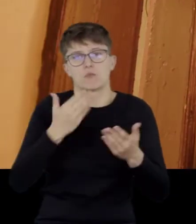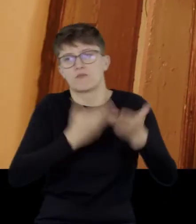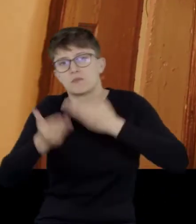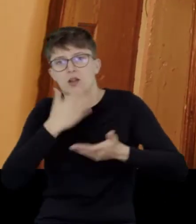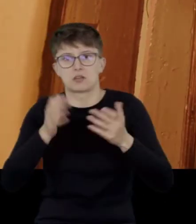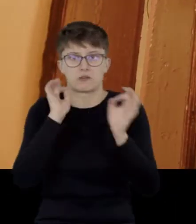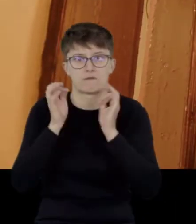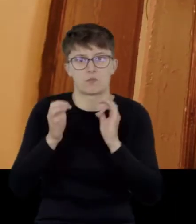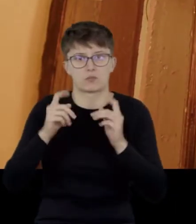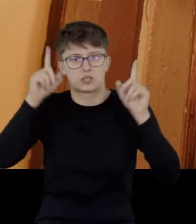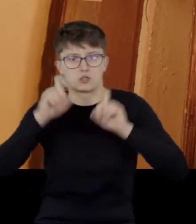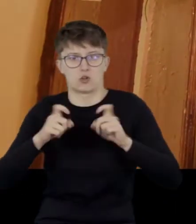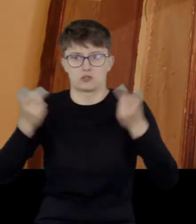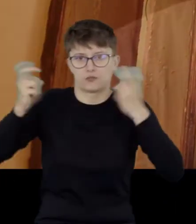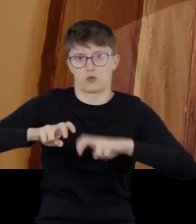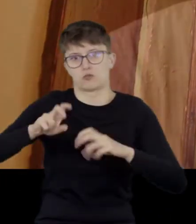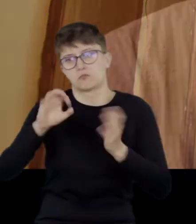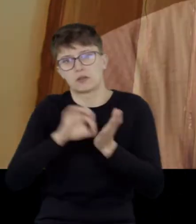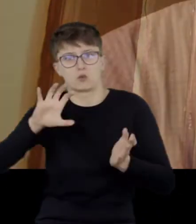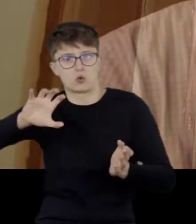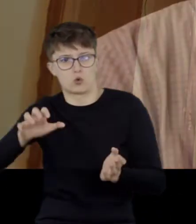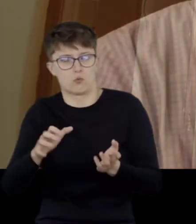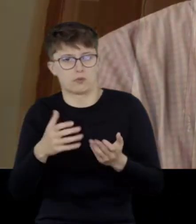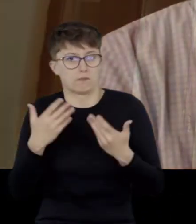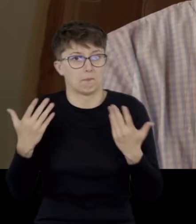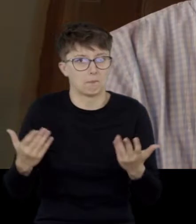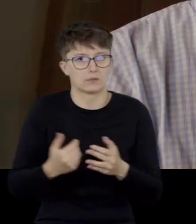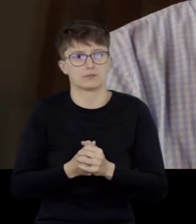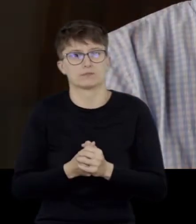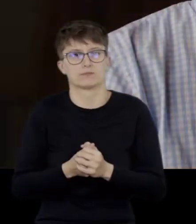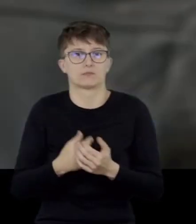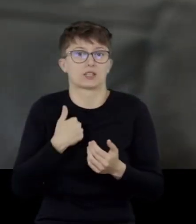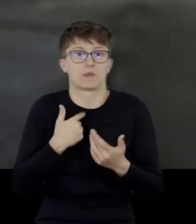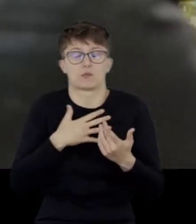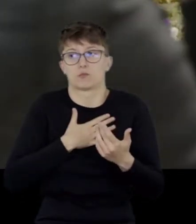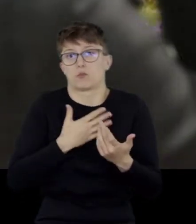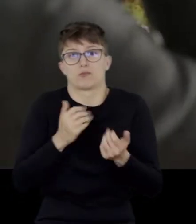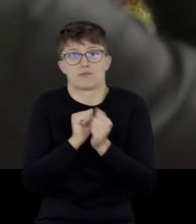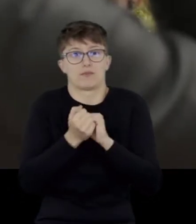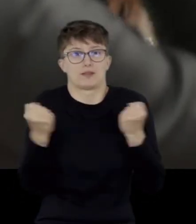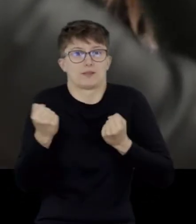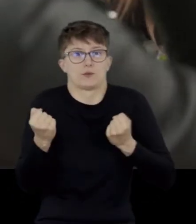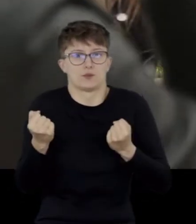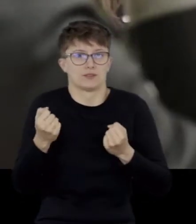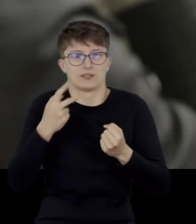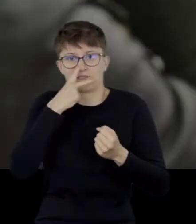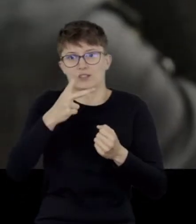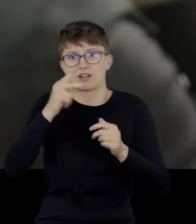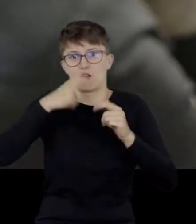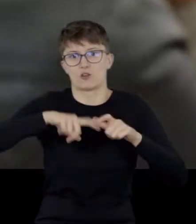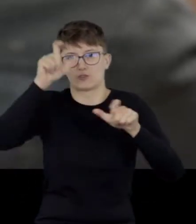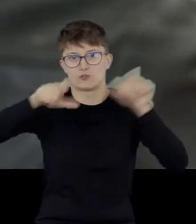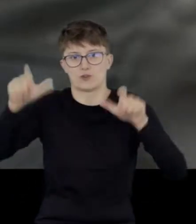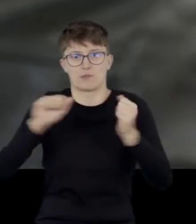sobą, wymieniać się informacjami, czyli zaczęli stworzyć pewną grupę. Taką znaczącą dla mnie zmianą, jaka zaszła